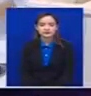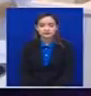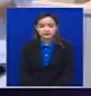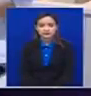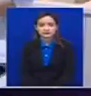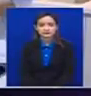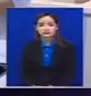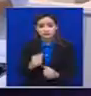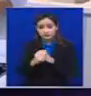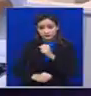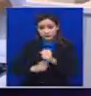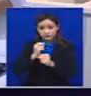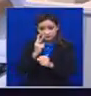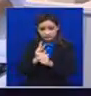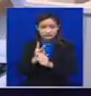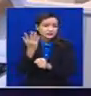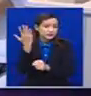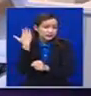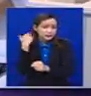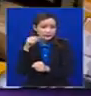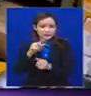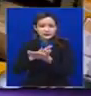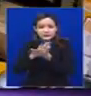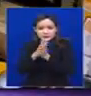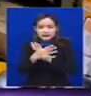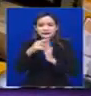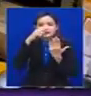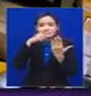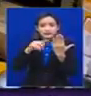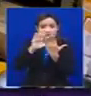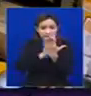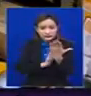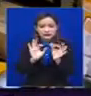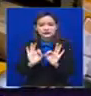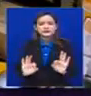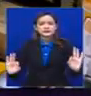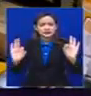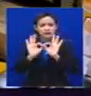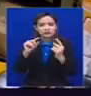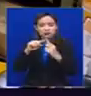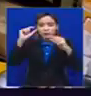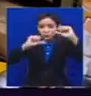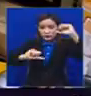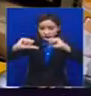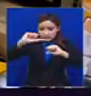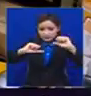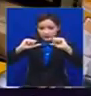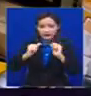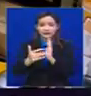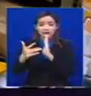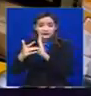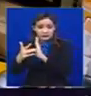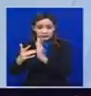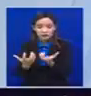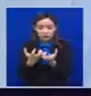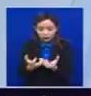ในช่วง2ปีที่ผ่านมาเกิดความเปลี่ยนแปลงในประเทศไทยโดยเฉพาะการเห็นความสำคัญของวิทยาศาสตร์และเทคโนโลยีและนวัตกร